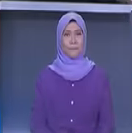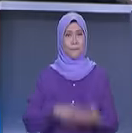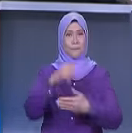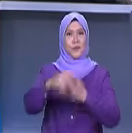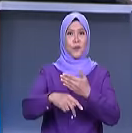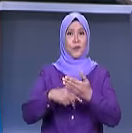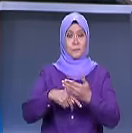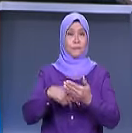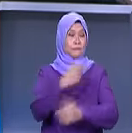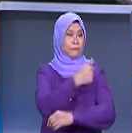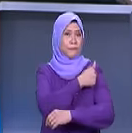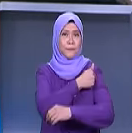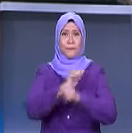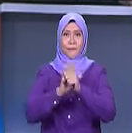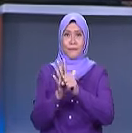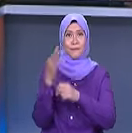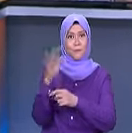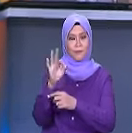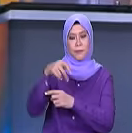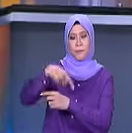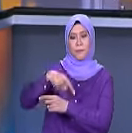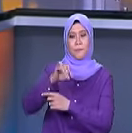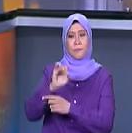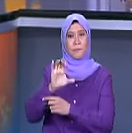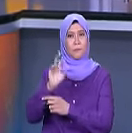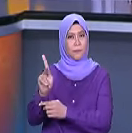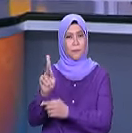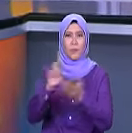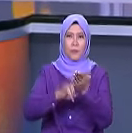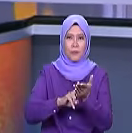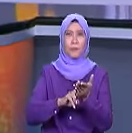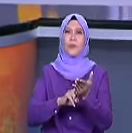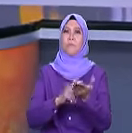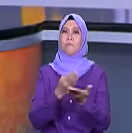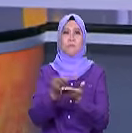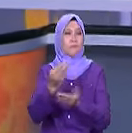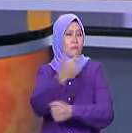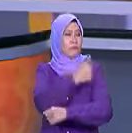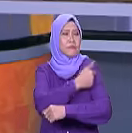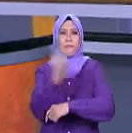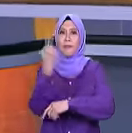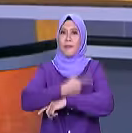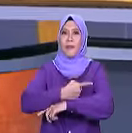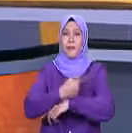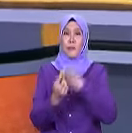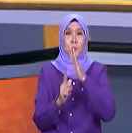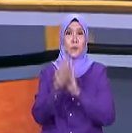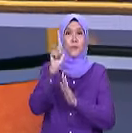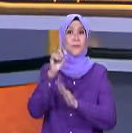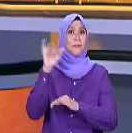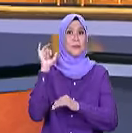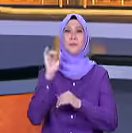Program imunisasi COVID-19 kebangsaan PICK mencatat jumlah pemberian vaksin harian tertinggi semalam